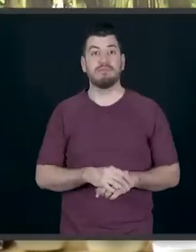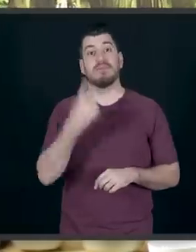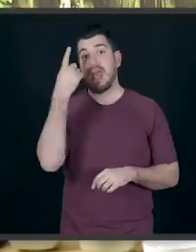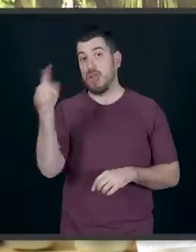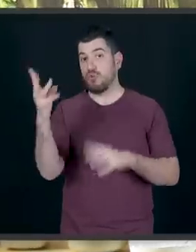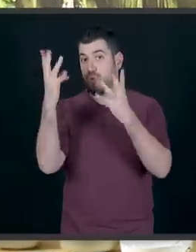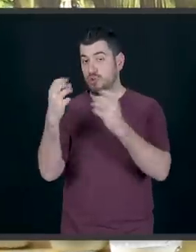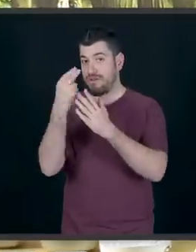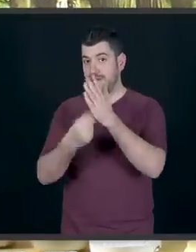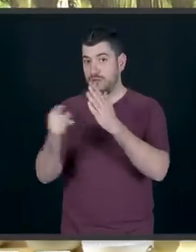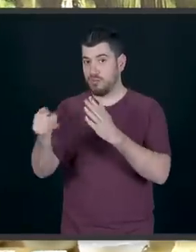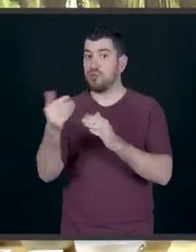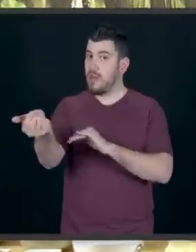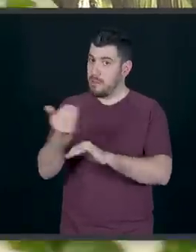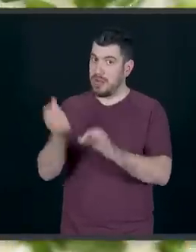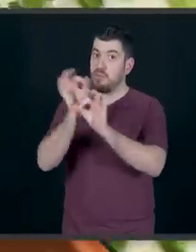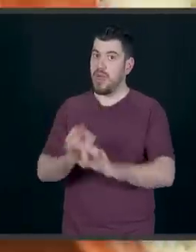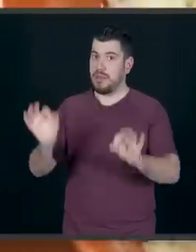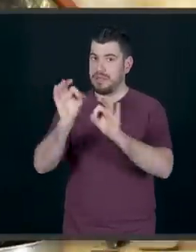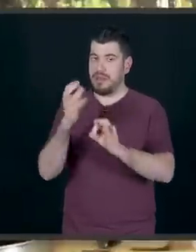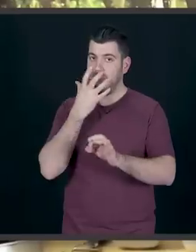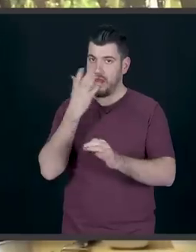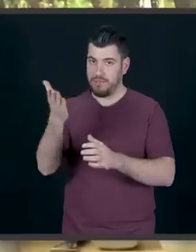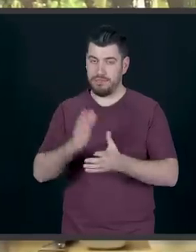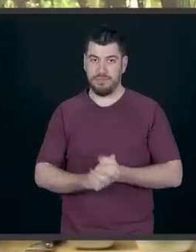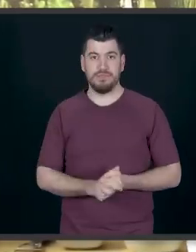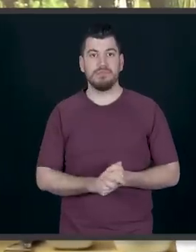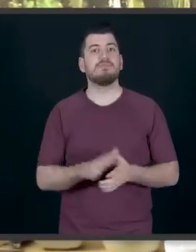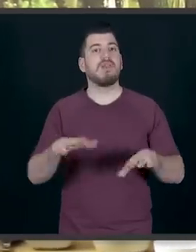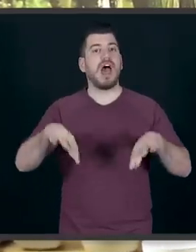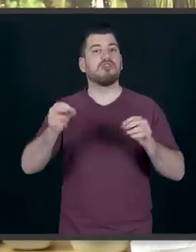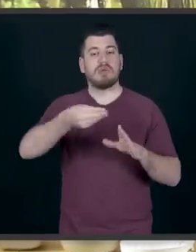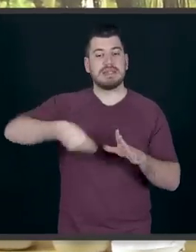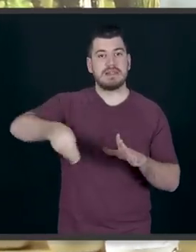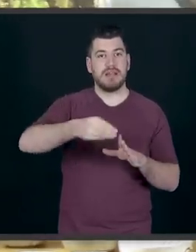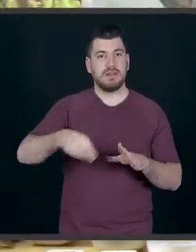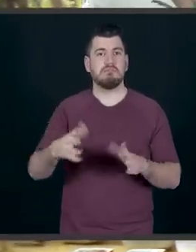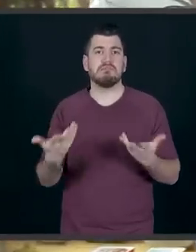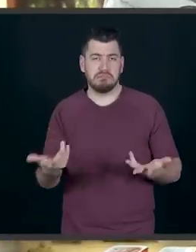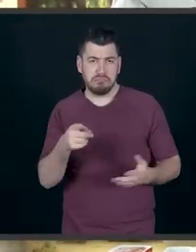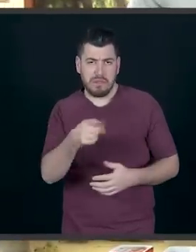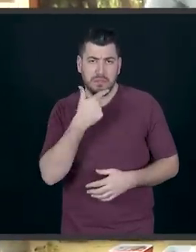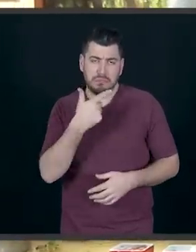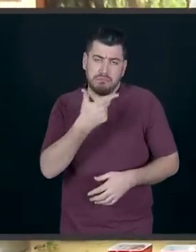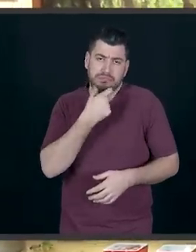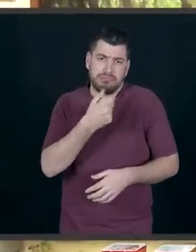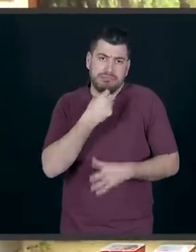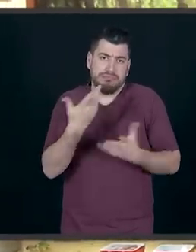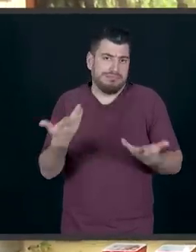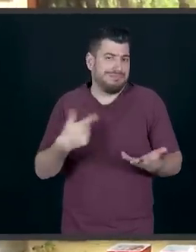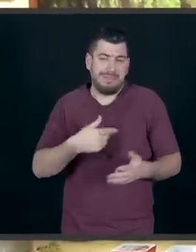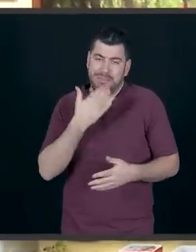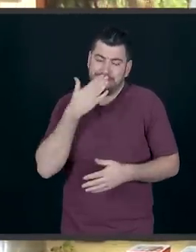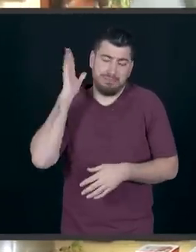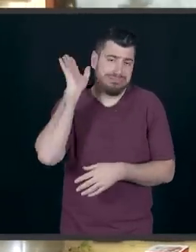Στους 180 βαθμούς, προθερμασμένος ο φούρνος. Και πάμε να ξεκινήσουμε να κάνουμε τη σάλτσα μας. Που ουσιαστικά δεν είναι τίποτα, είναι